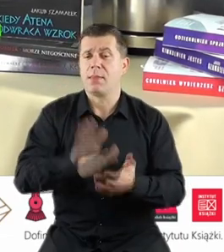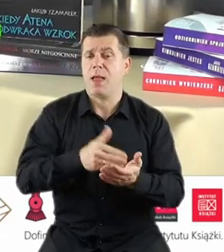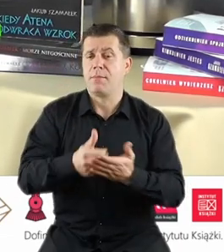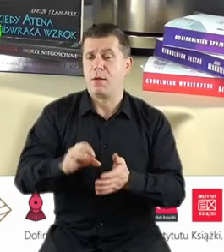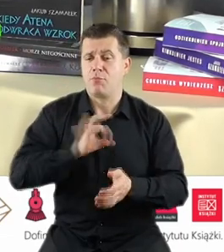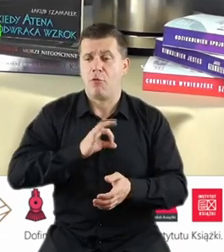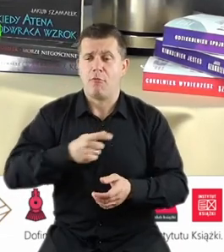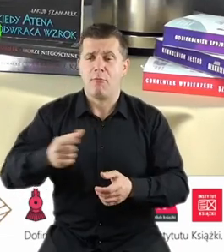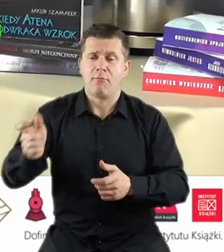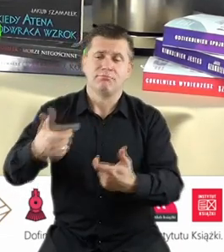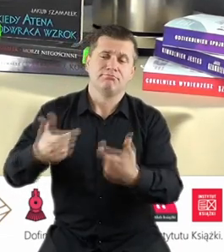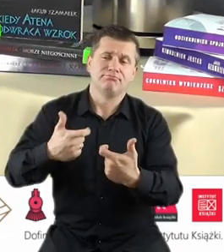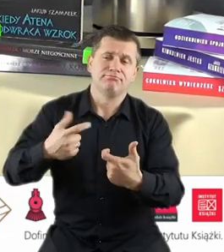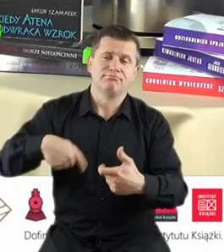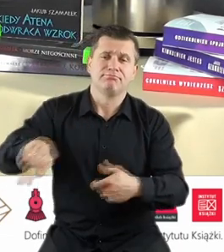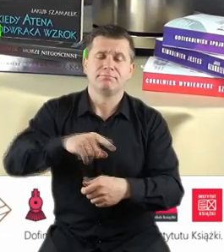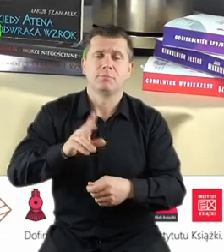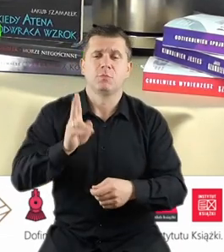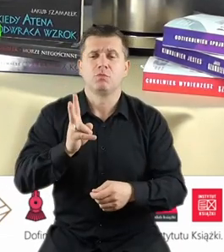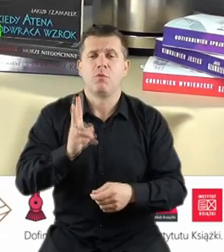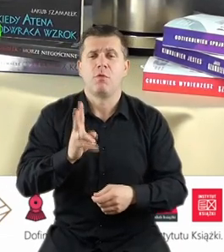czy